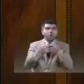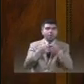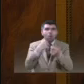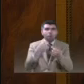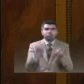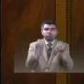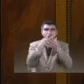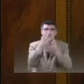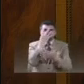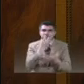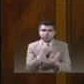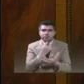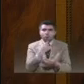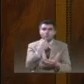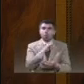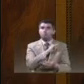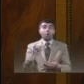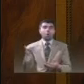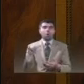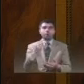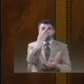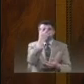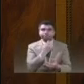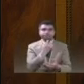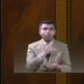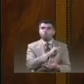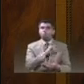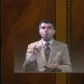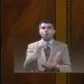كما نهانا رسول الله صلى الله عليه وسلم، ولكننا نؤمن بيمن الطالع.